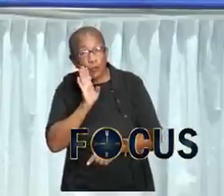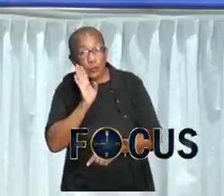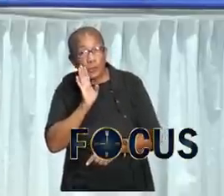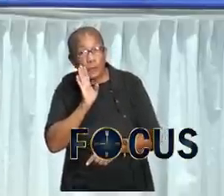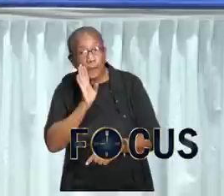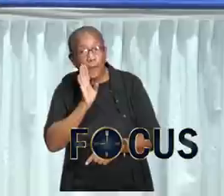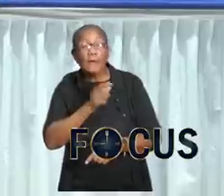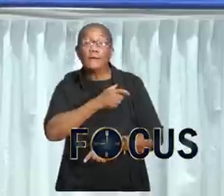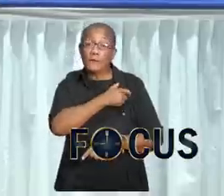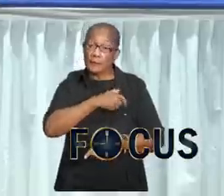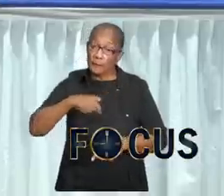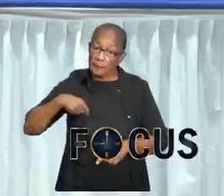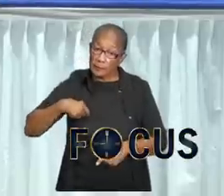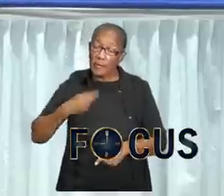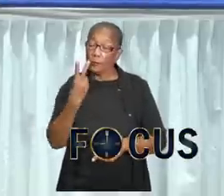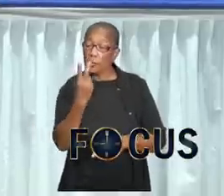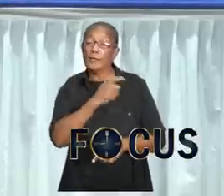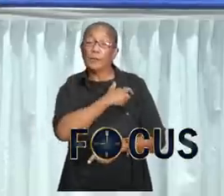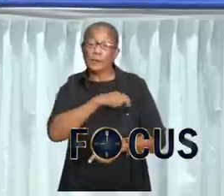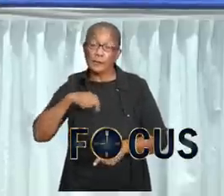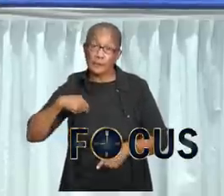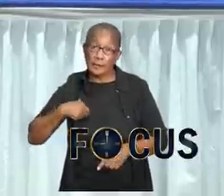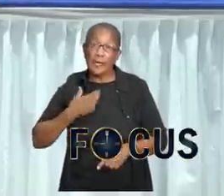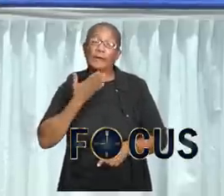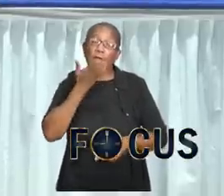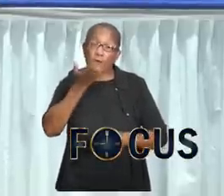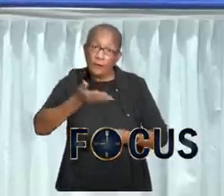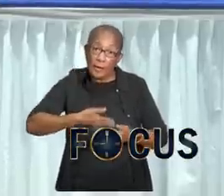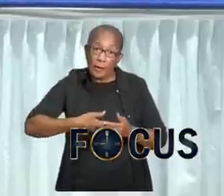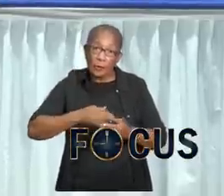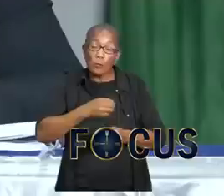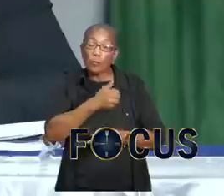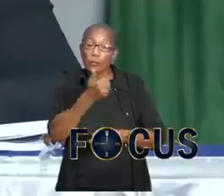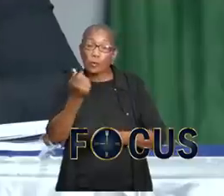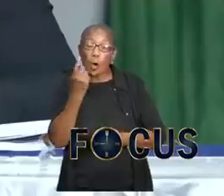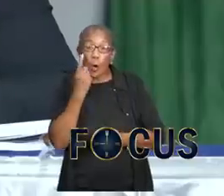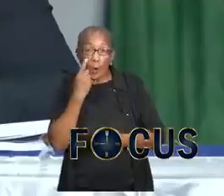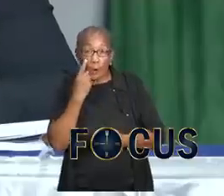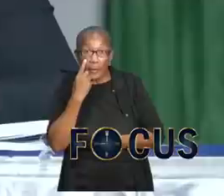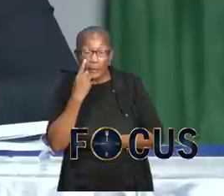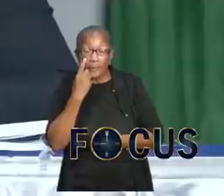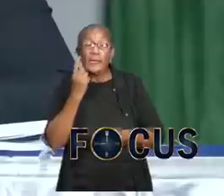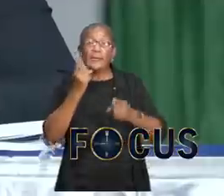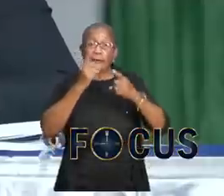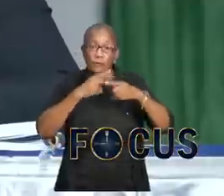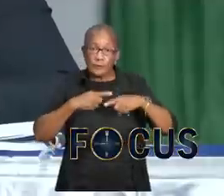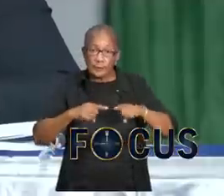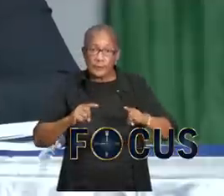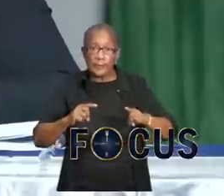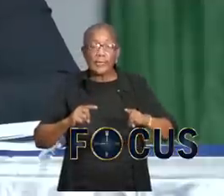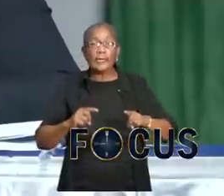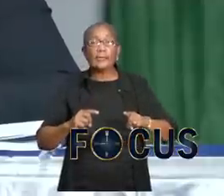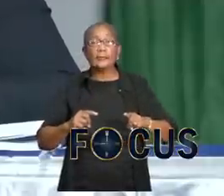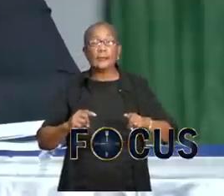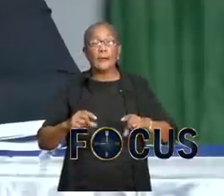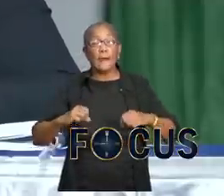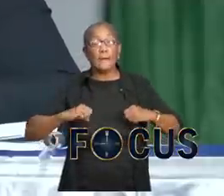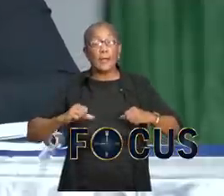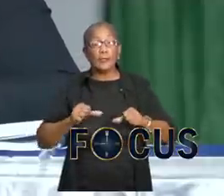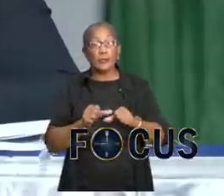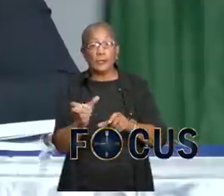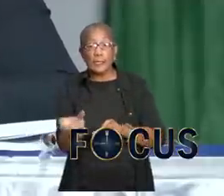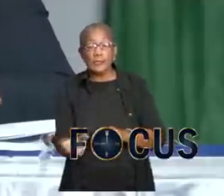de president en vice-president, waarbij er gevraagd is dat we erop moeten letten dat de verschillende personeelsleden van de mensen